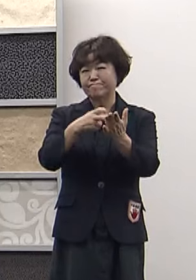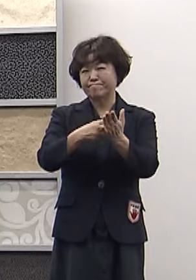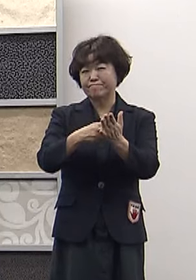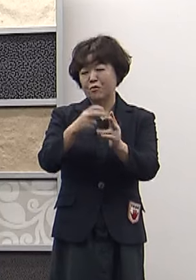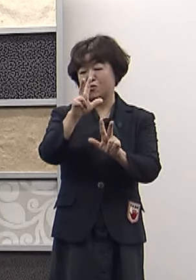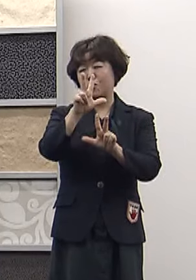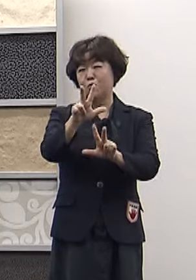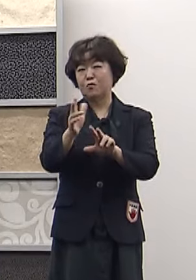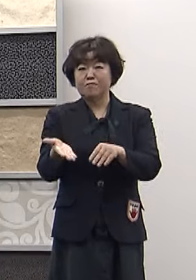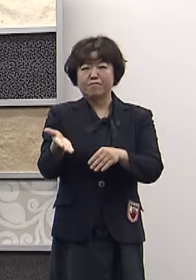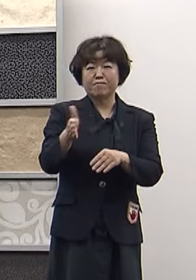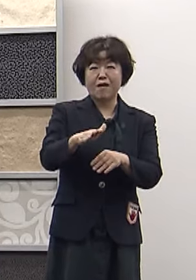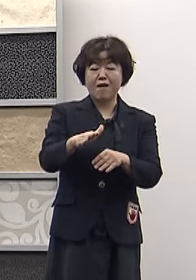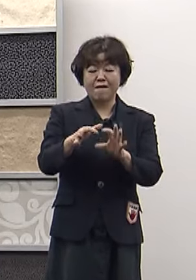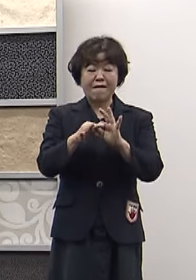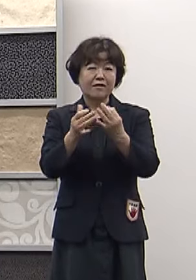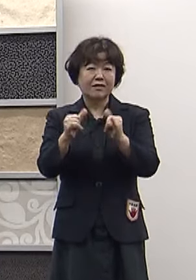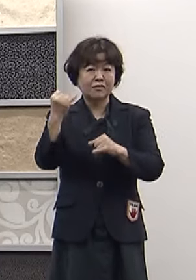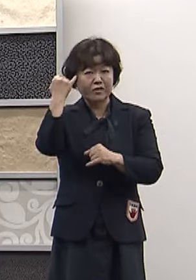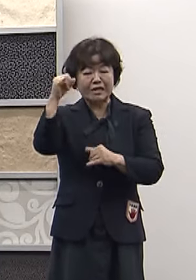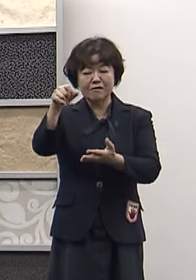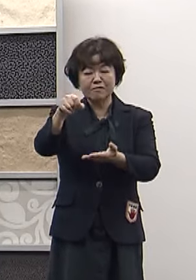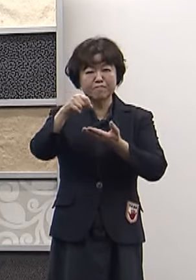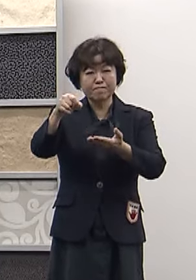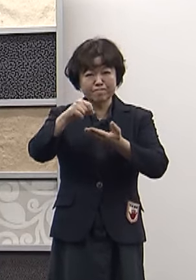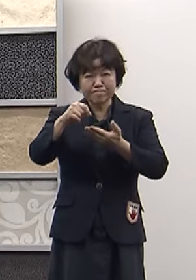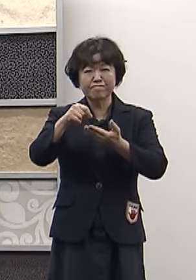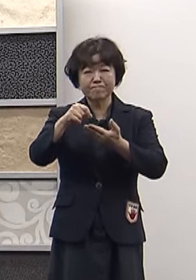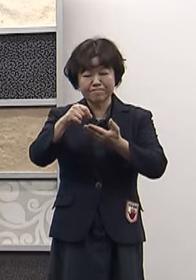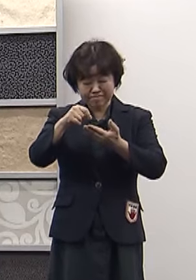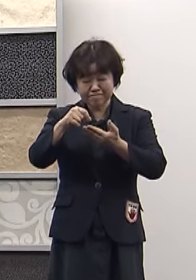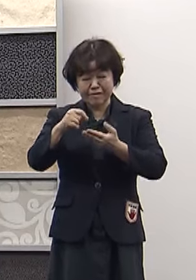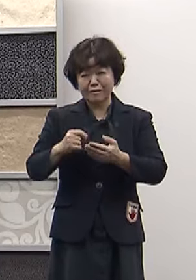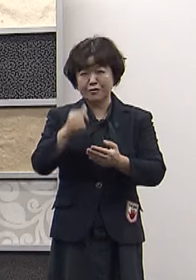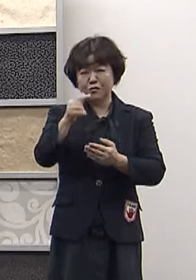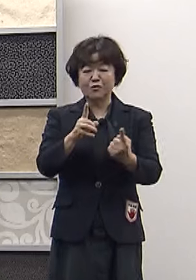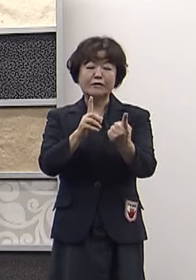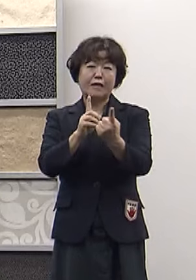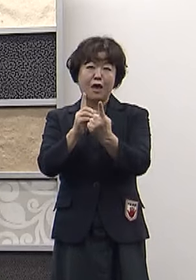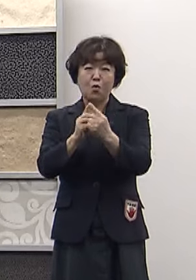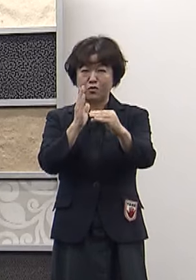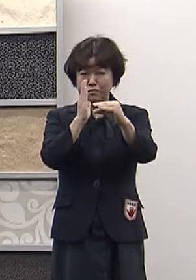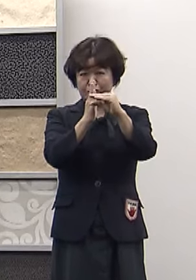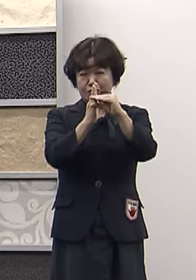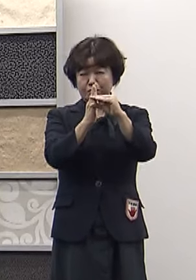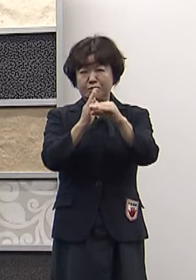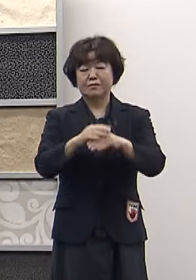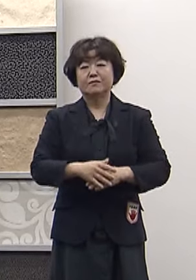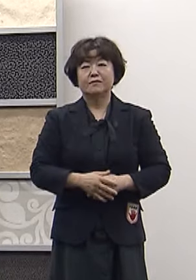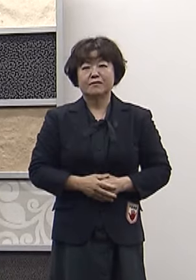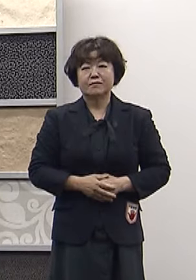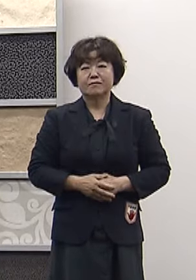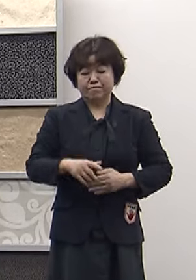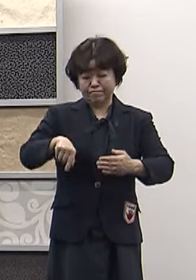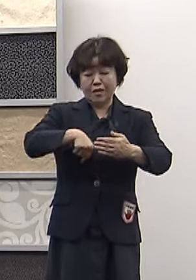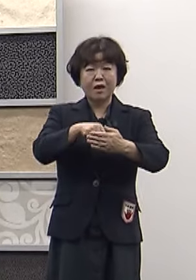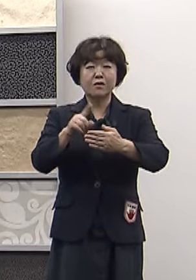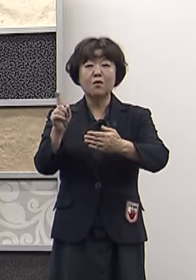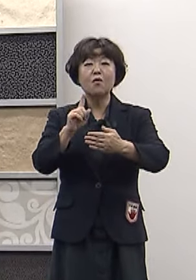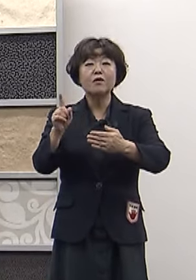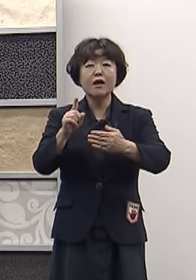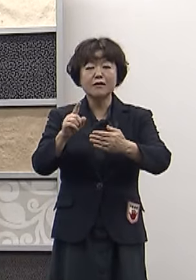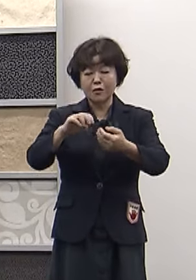の意見もいただきながら、対策強化に迅速に対応しているところであります。具体的には規制